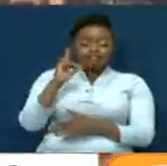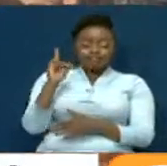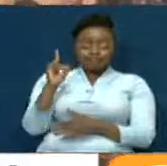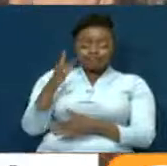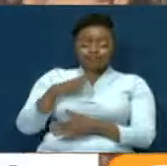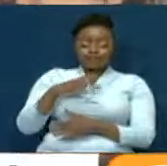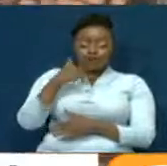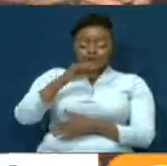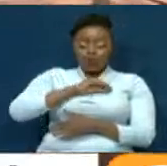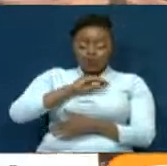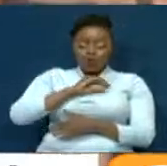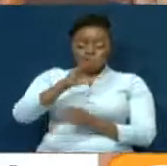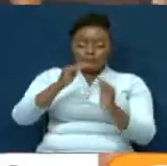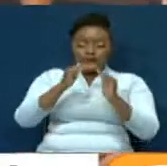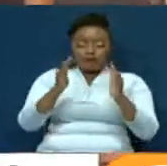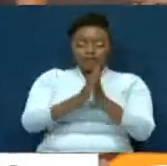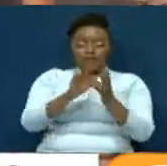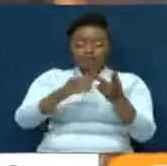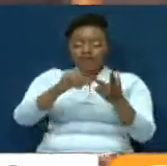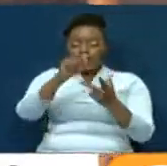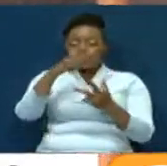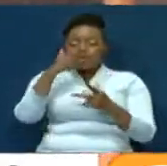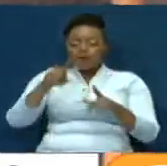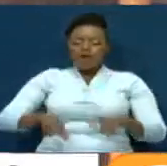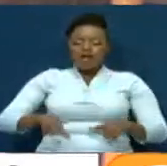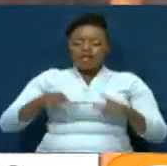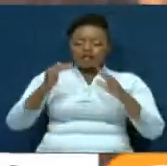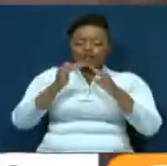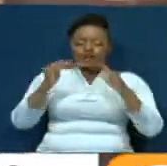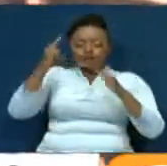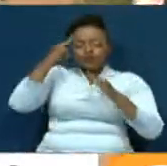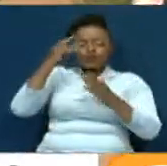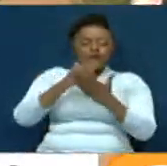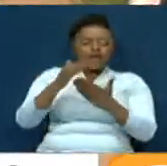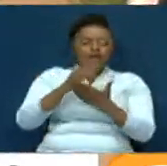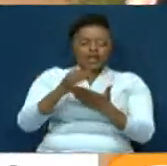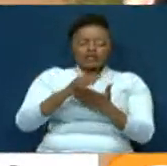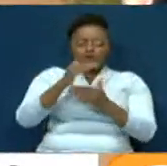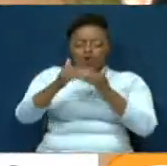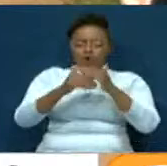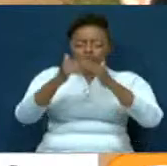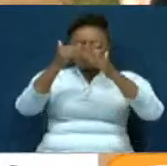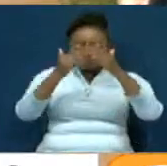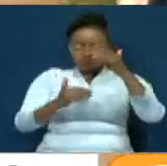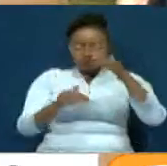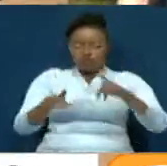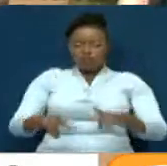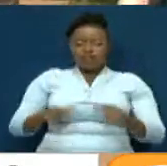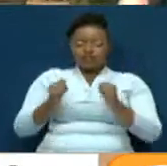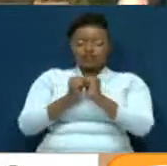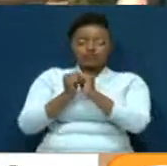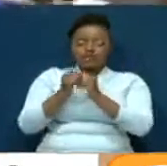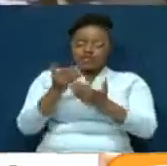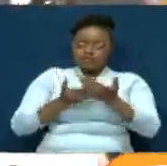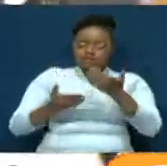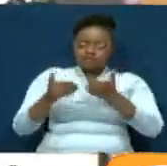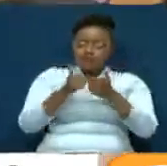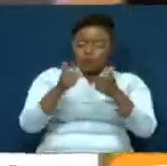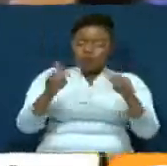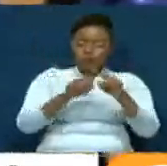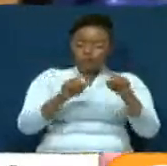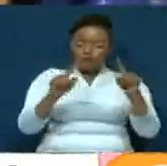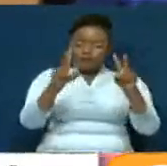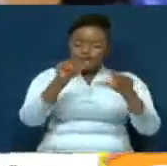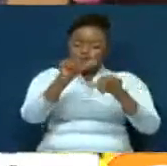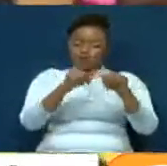wale wanaomiliki nyumba zao na wengine ambao wanaishi kwa nyumba za kukodisha. Wote wakiishi pamoja na kutangamana vizuri. Ila visa